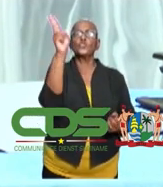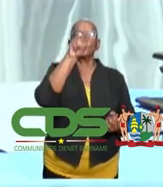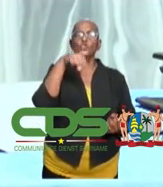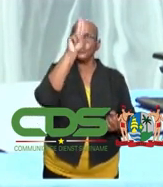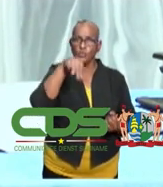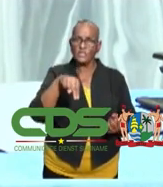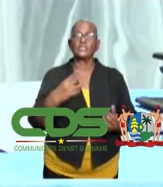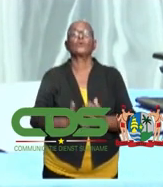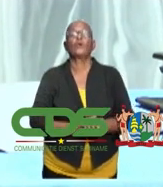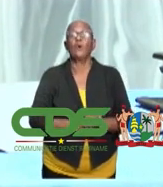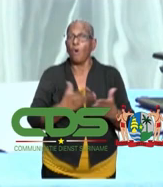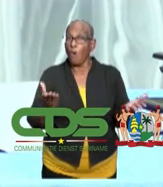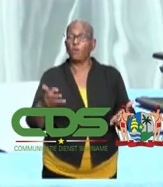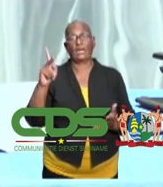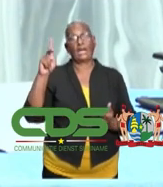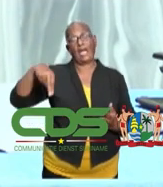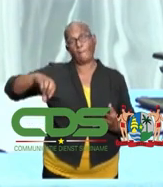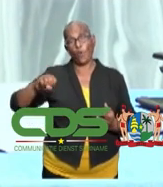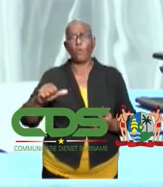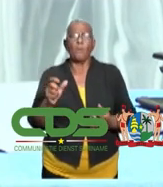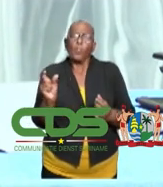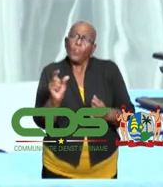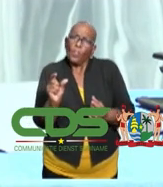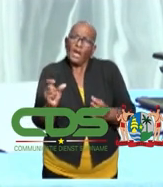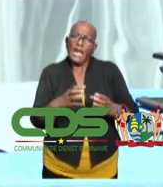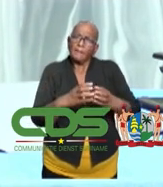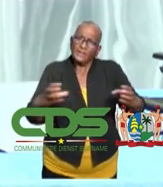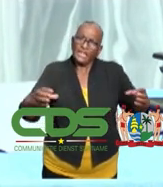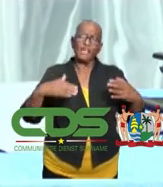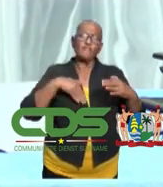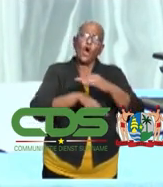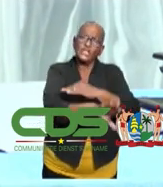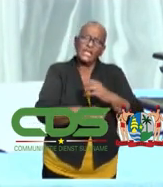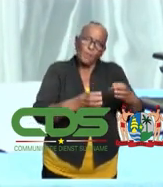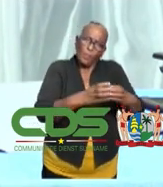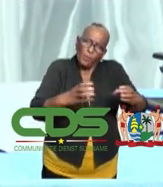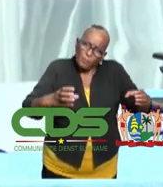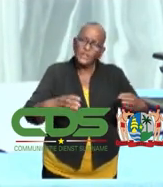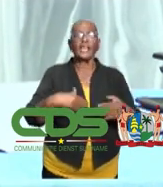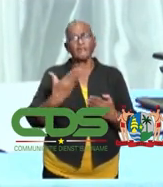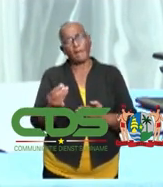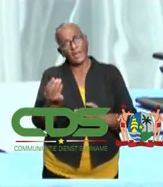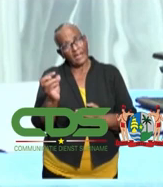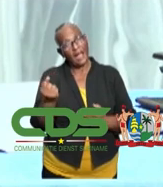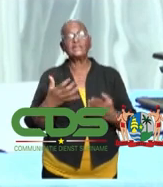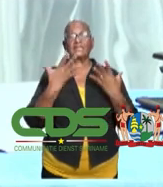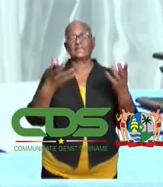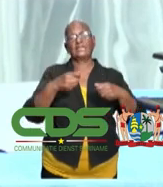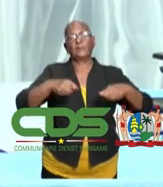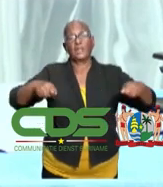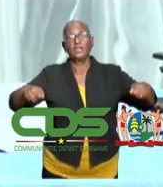beschikbaar. KMO-fonds voor kleine en middelgrote ondernemingen is een US-dollar van 10 miljoen,